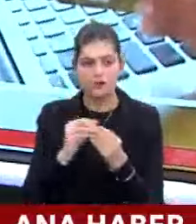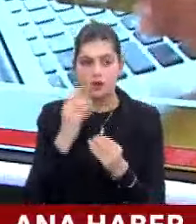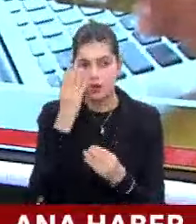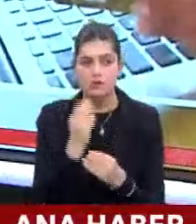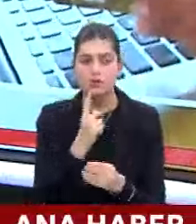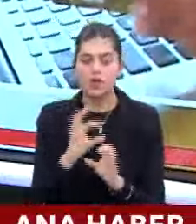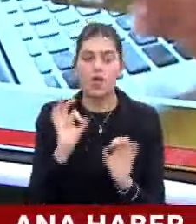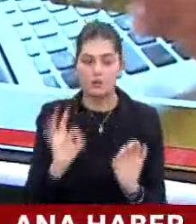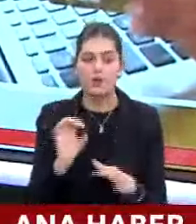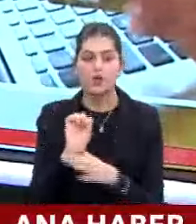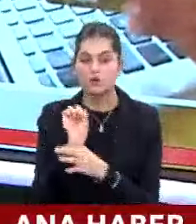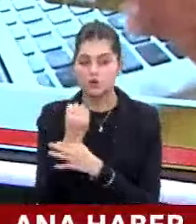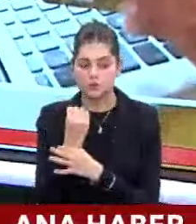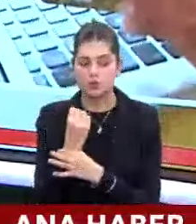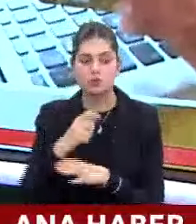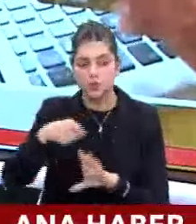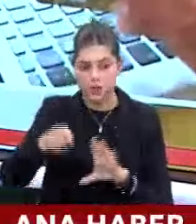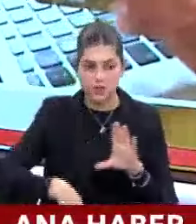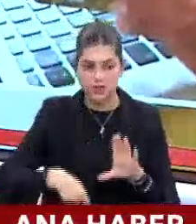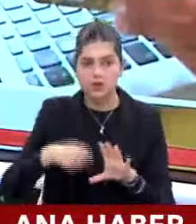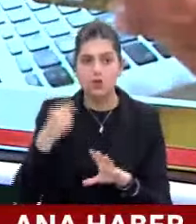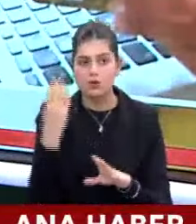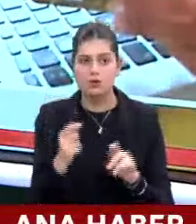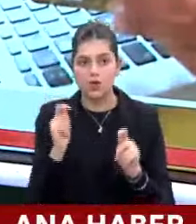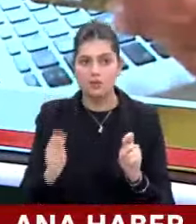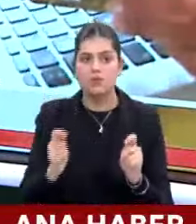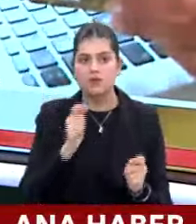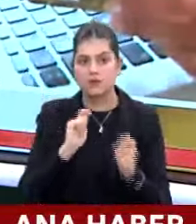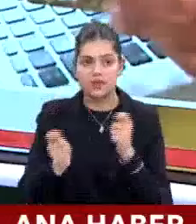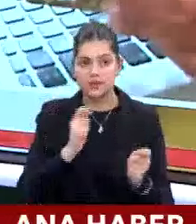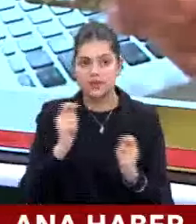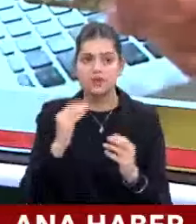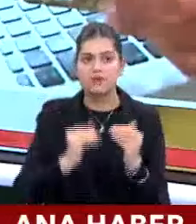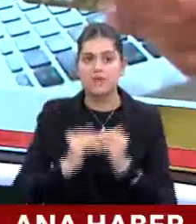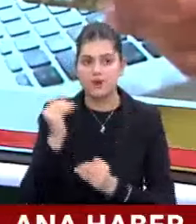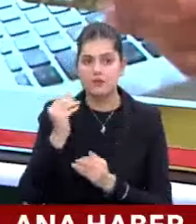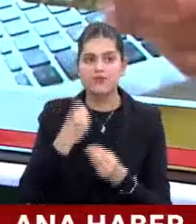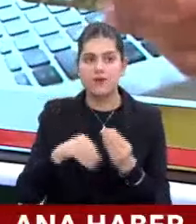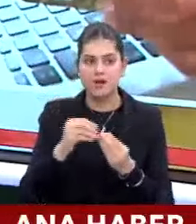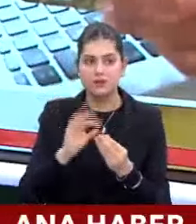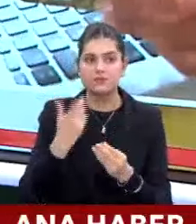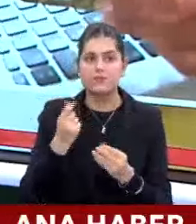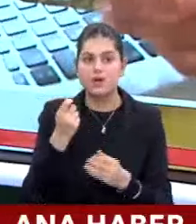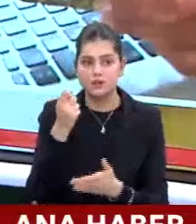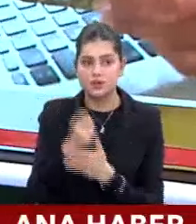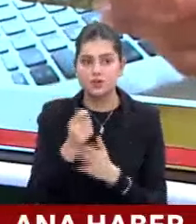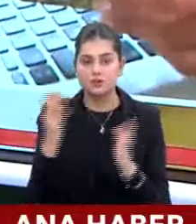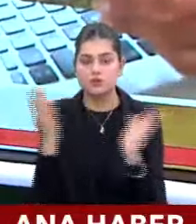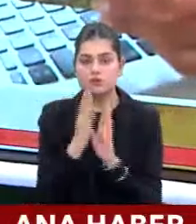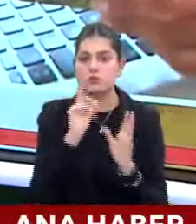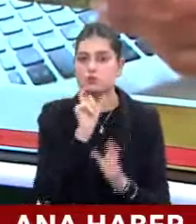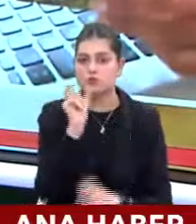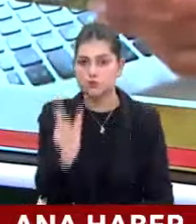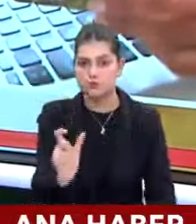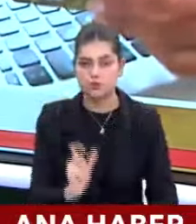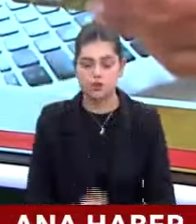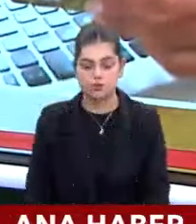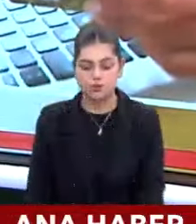sağlıyor. Ancak uzmanlar kredi kartı kullanarak alışveriş yapanların daha fazla faiz ve ücretle karşılaşabileceği konusunda